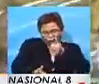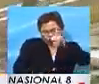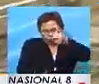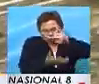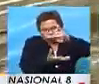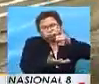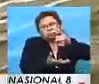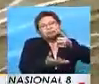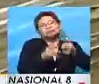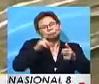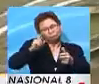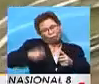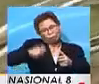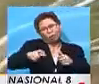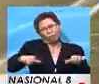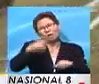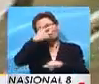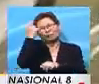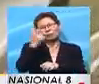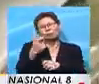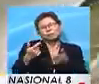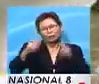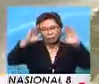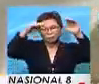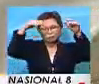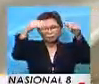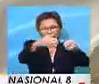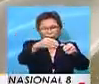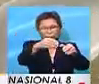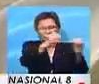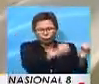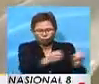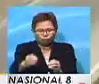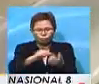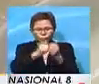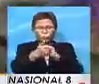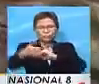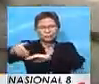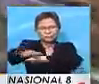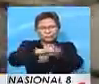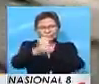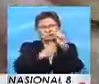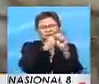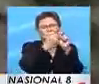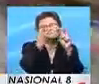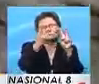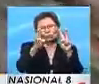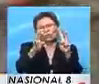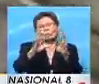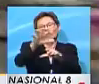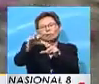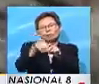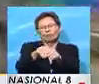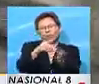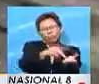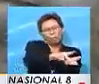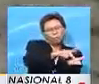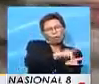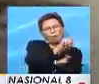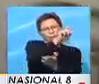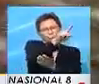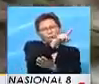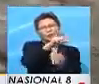paks dilakukan kerana memberi lebih tumpuan kepada penganjuran sukan C tahun depan yang melibatkan perbelanjaan